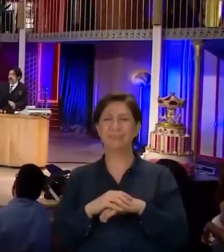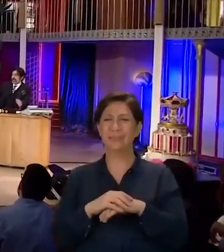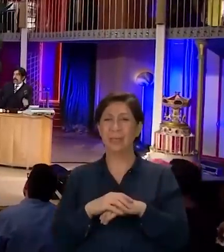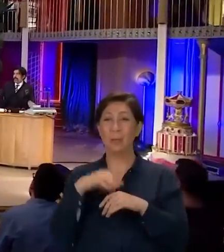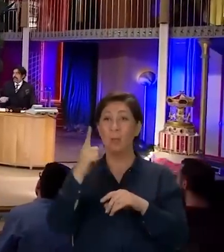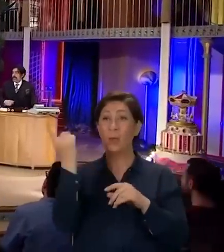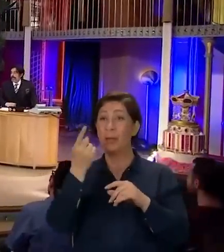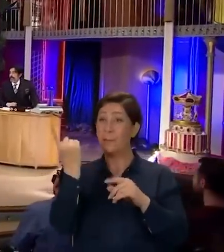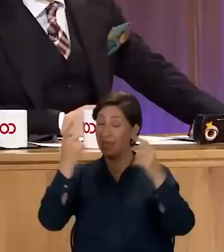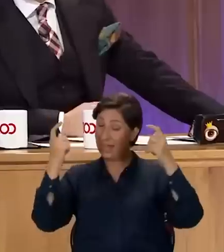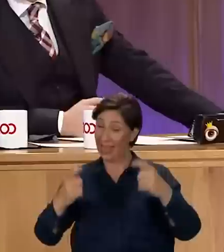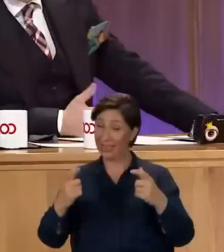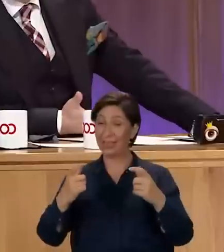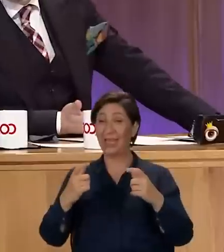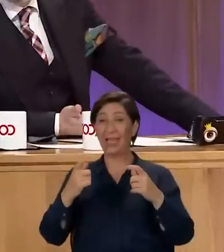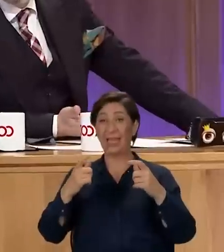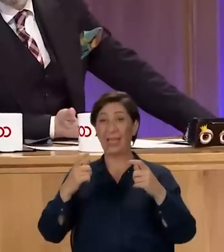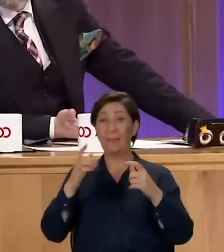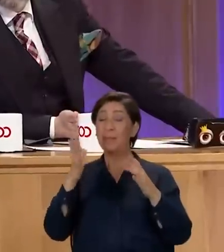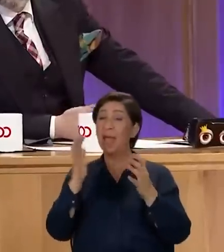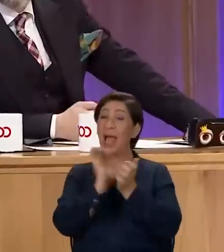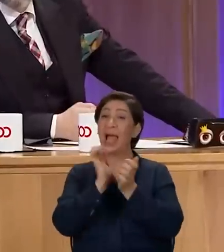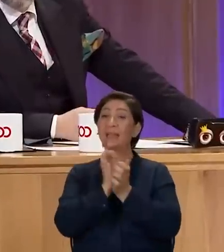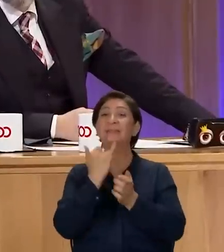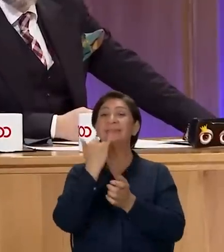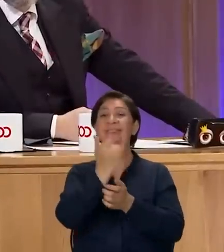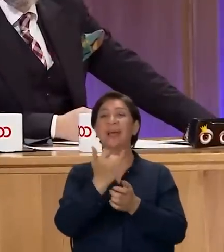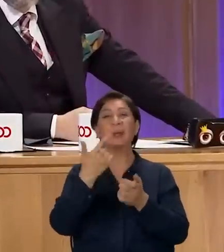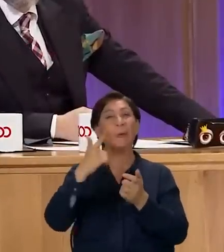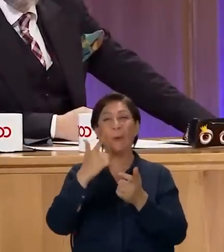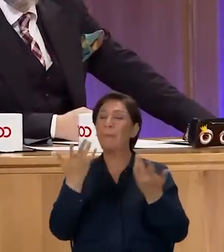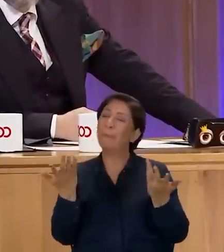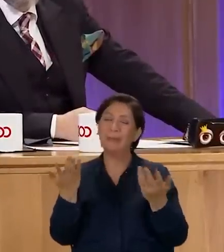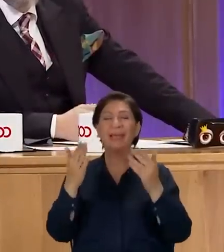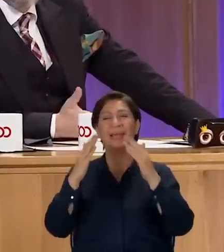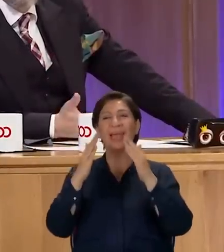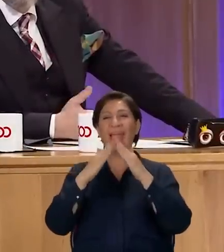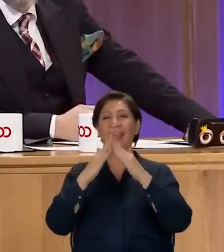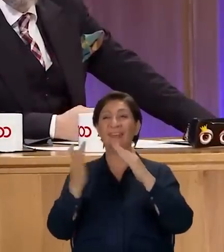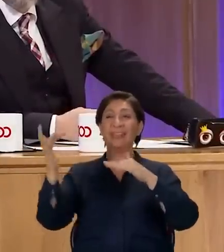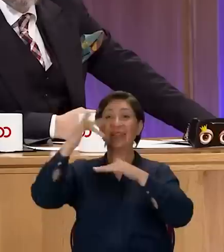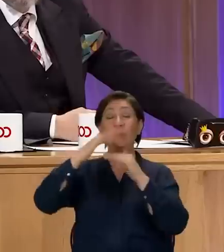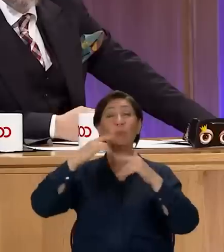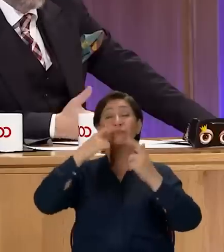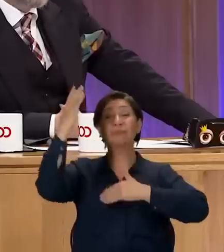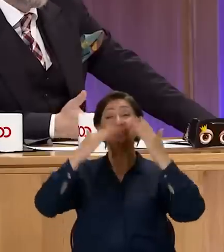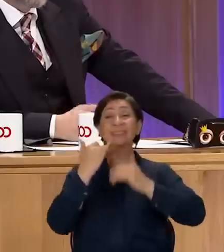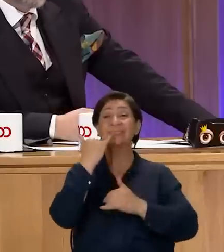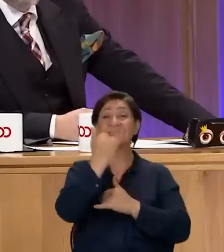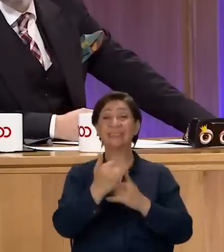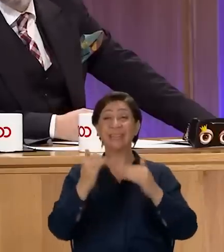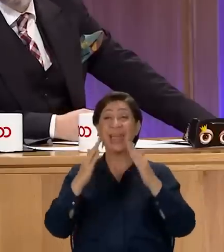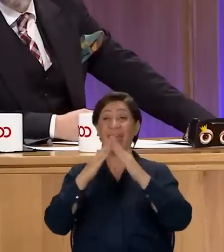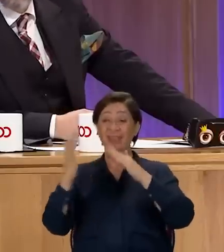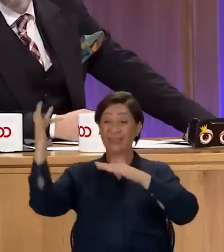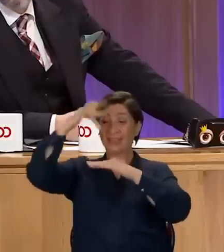böyle bir kırsal bir belki ailesini ziyarete gidiyor. Böyle bir şey yapıyor değil mi? Ne kadar güzel, büyüklerini belki ziyaret ettiği zaman dama çıkıyor. Ne